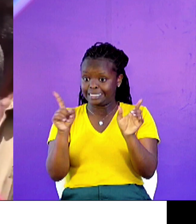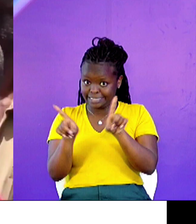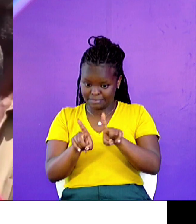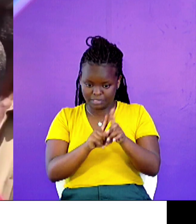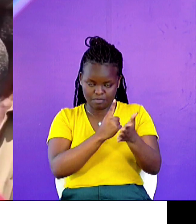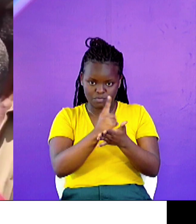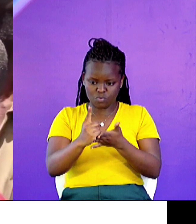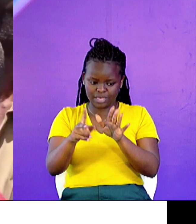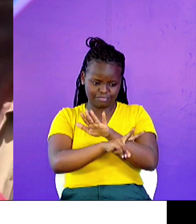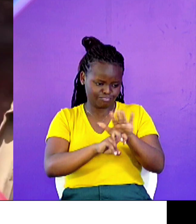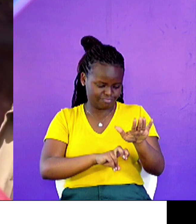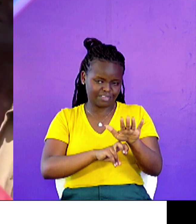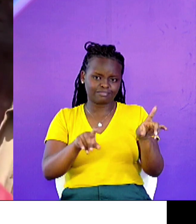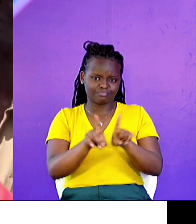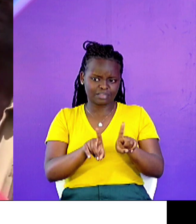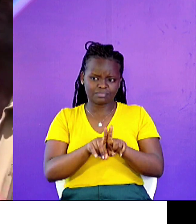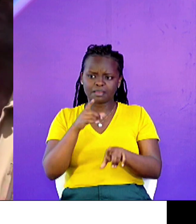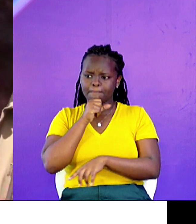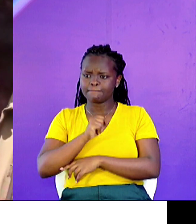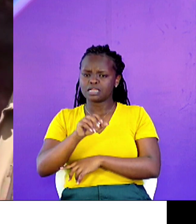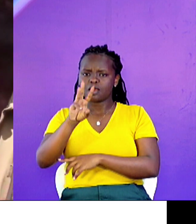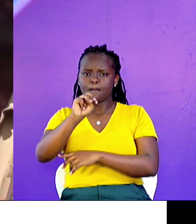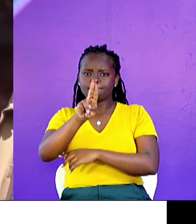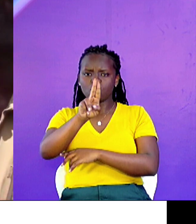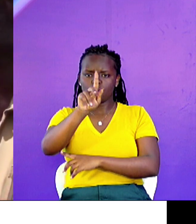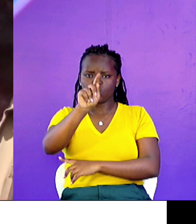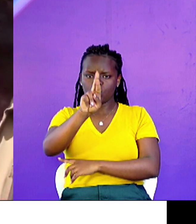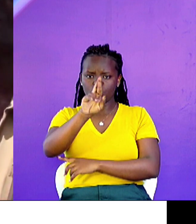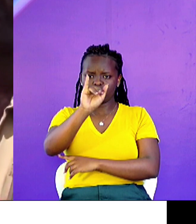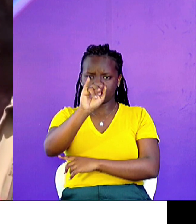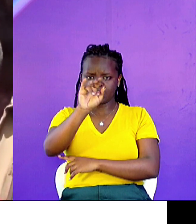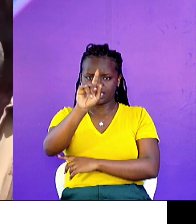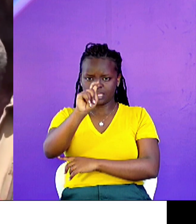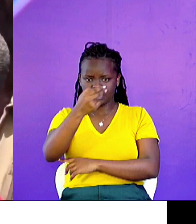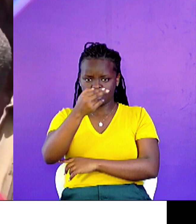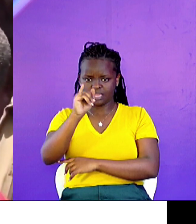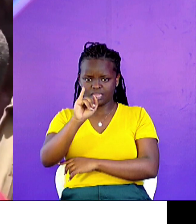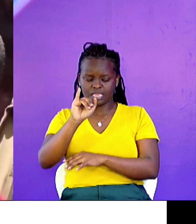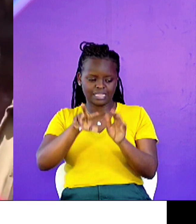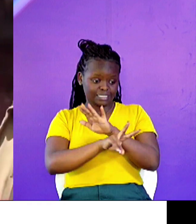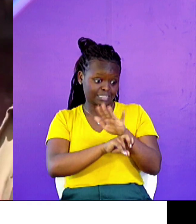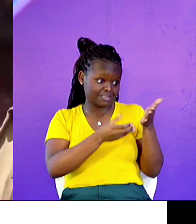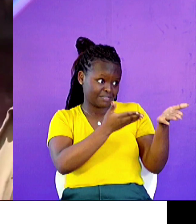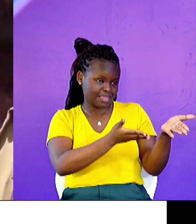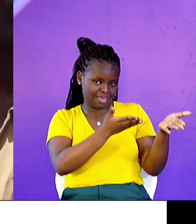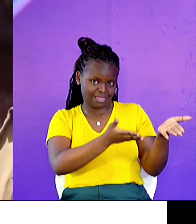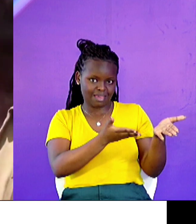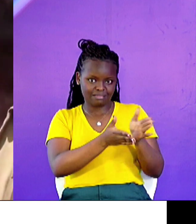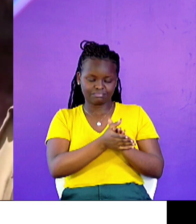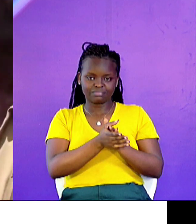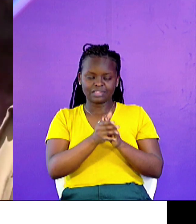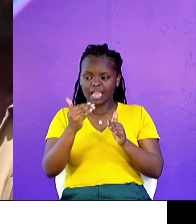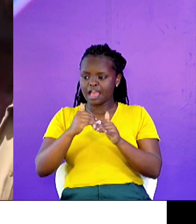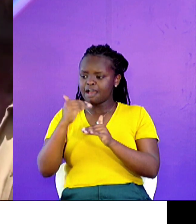huu karibu kwa mzee mwingine anaitwa Murithi baba Ede, zikaibiwa hapo. Kadume following day